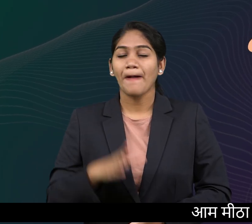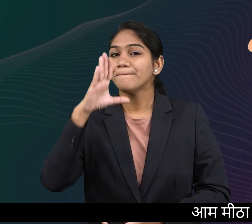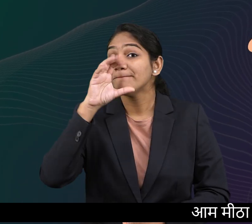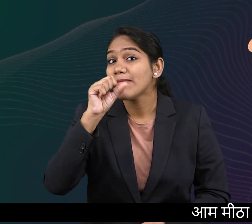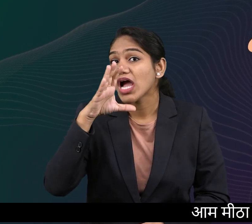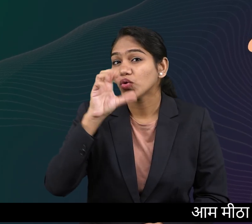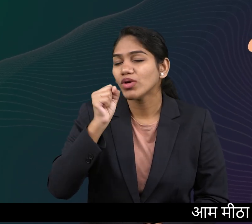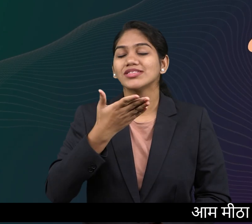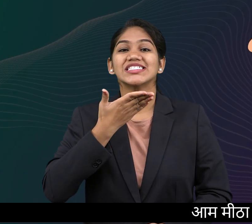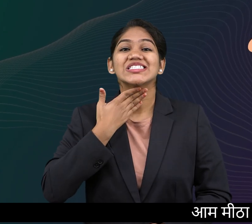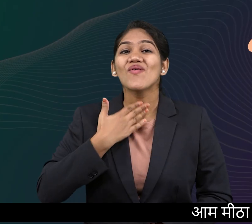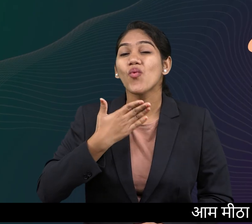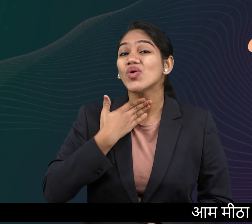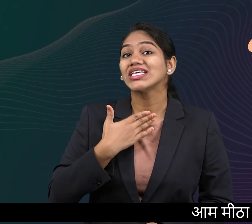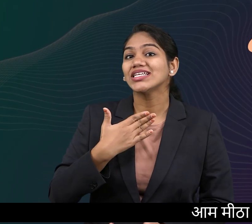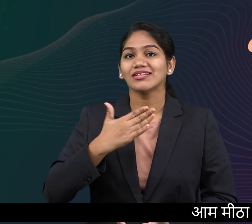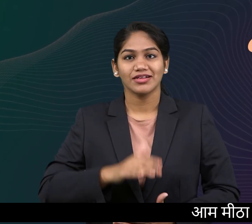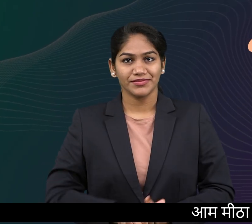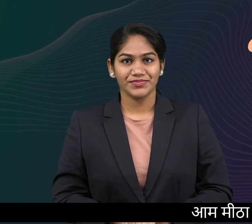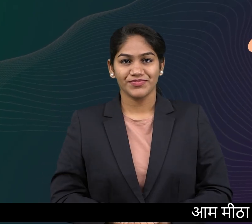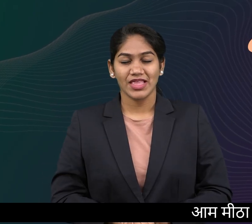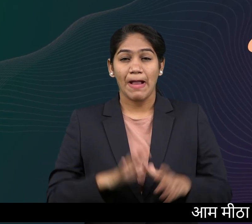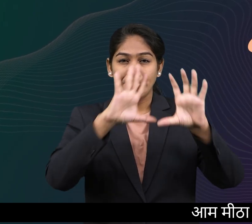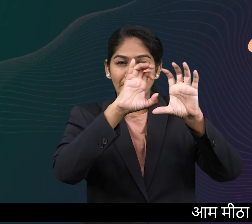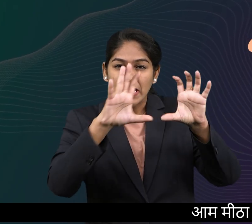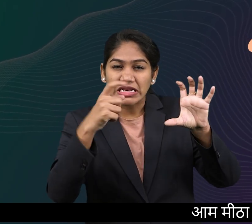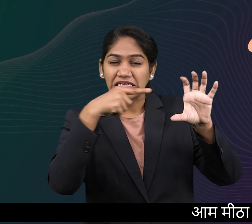आम मीठा है और करेला कड़वा है।